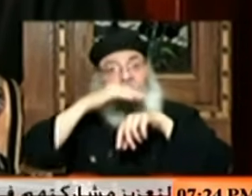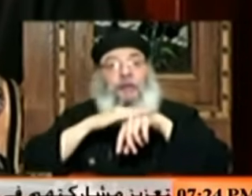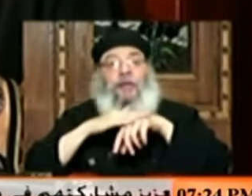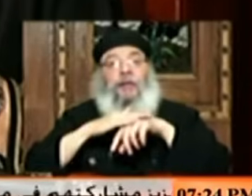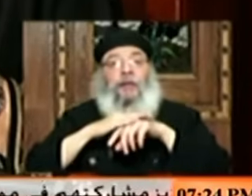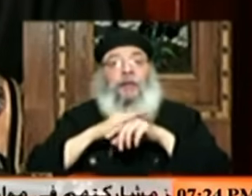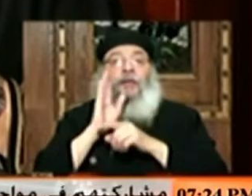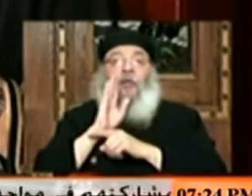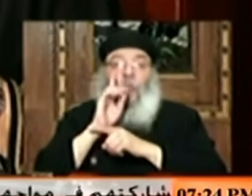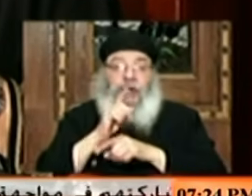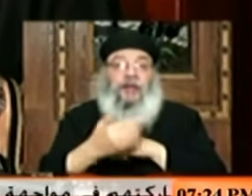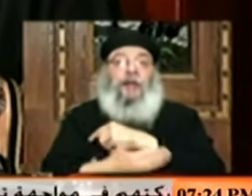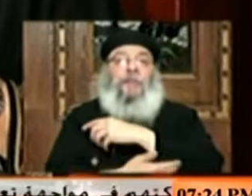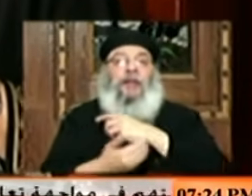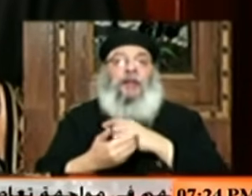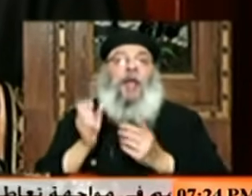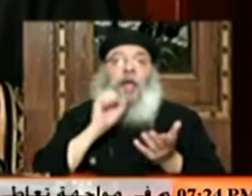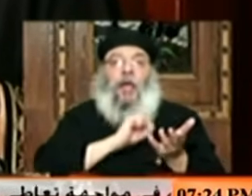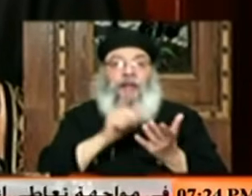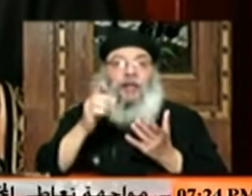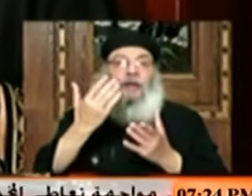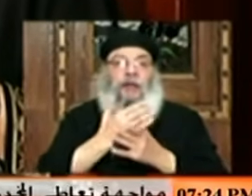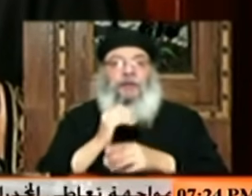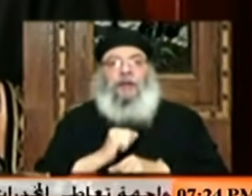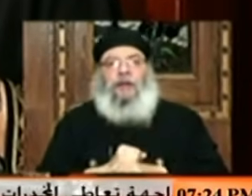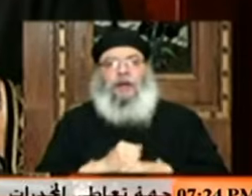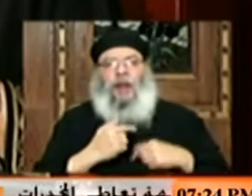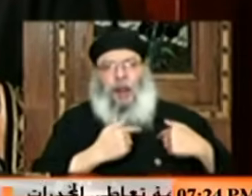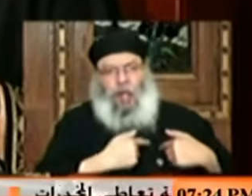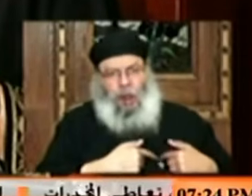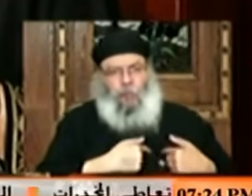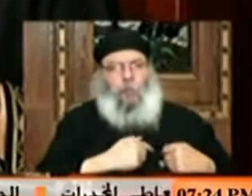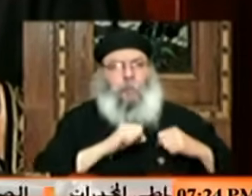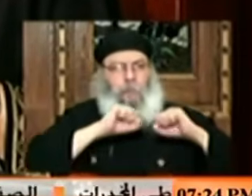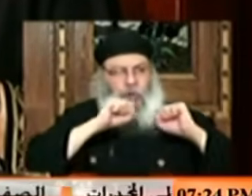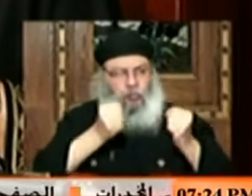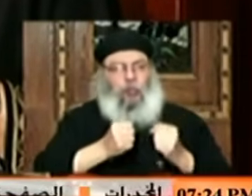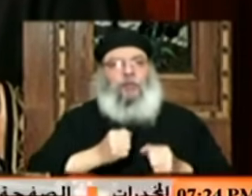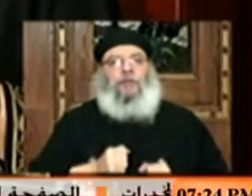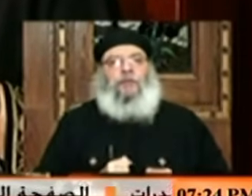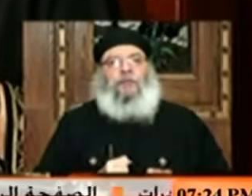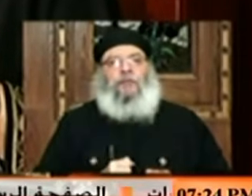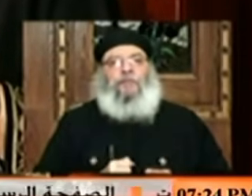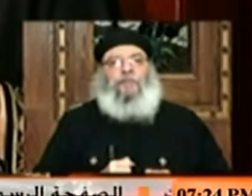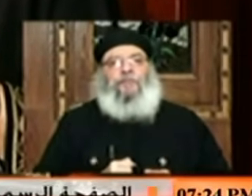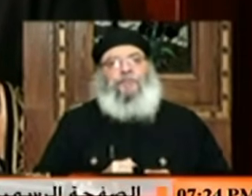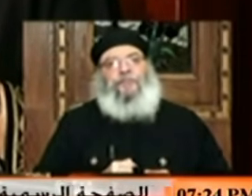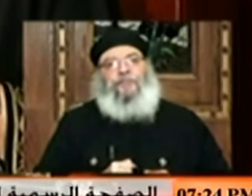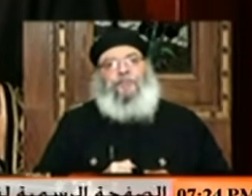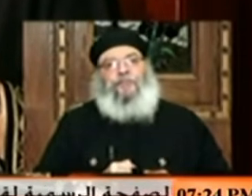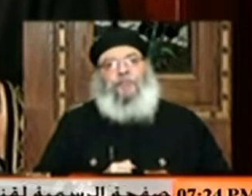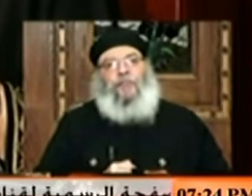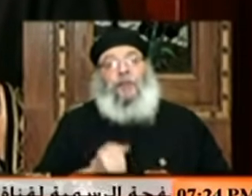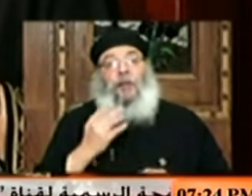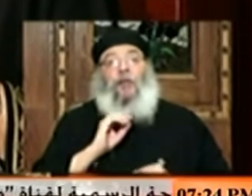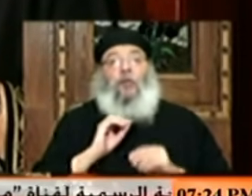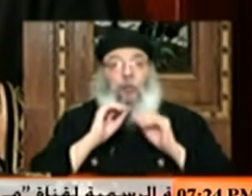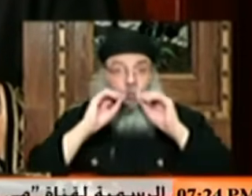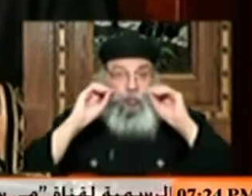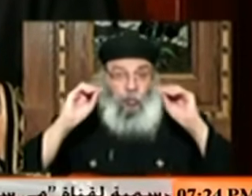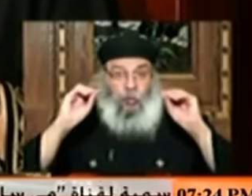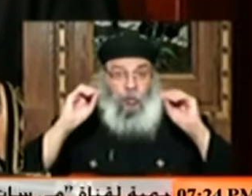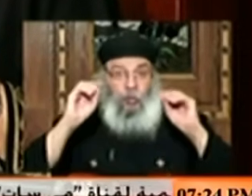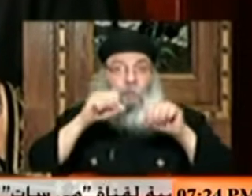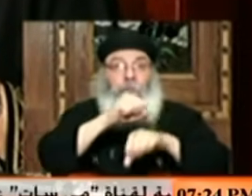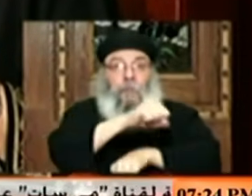المساكين ارسلني لاعصب منكسري القلوب منكسري القلب لانادي للمسبيين